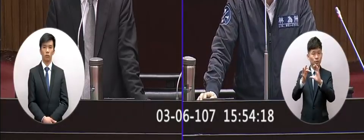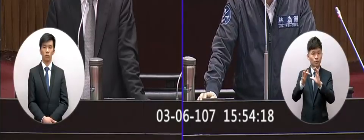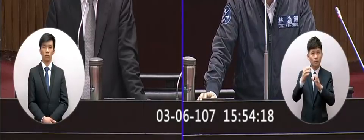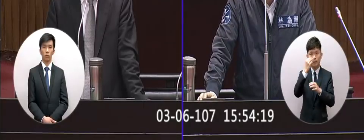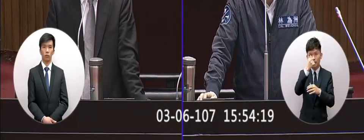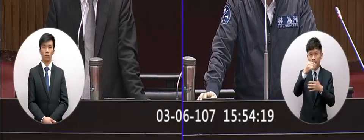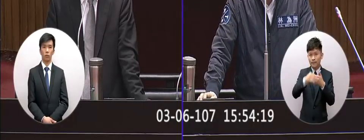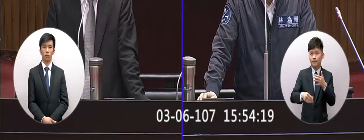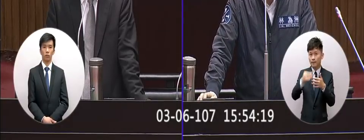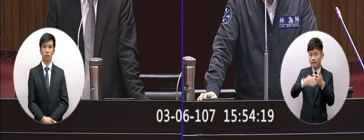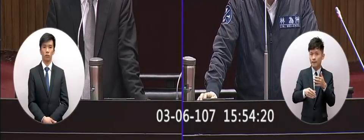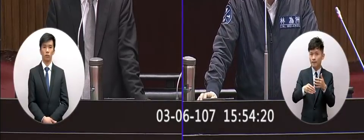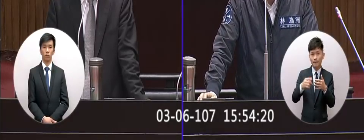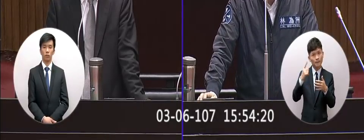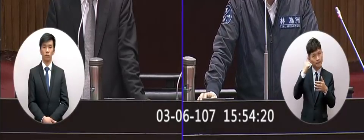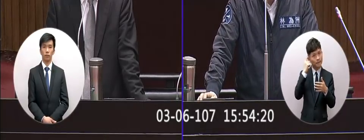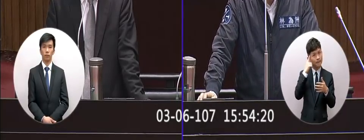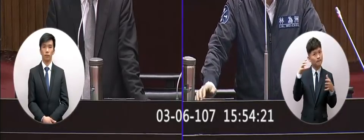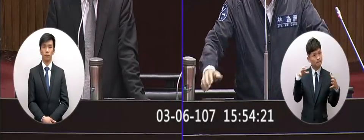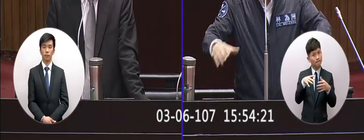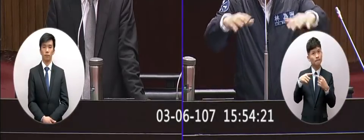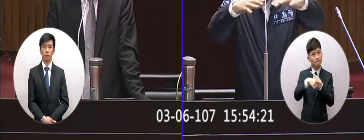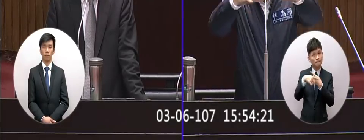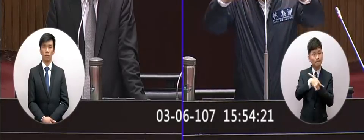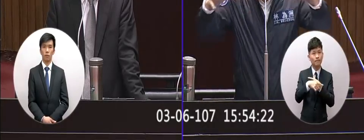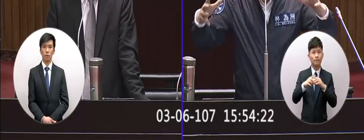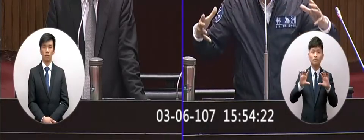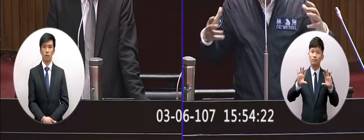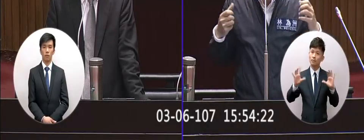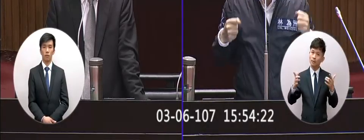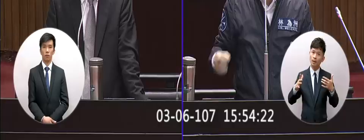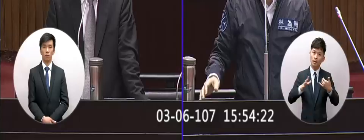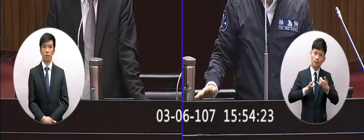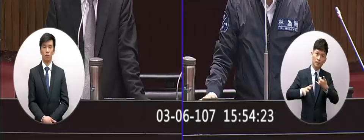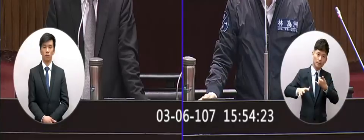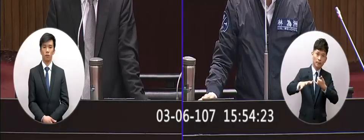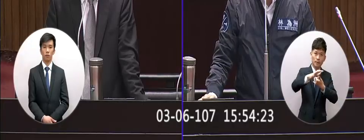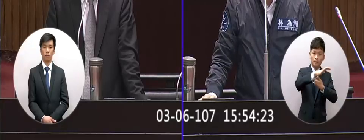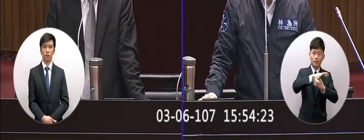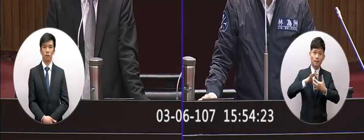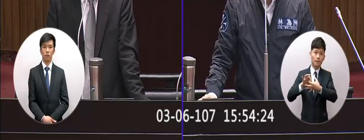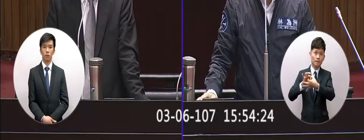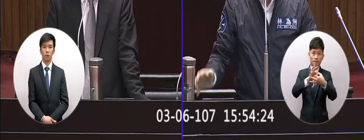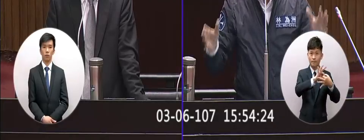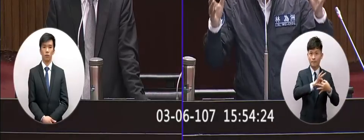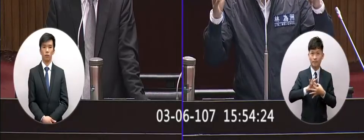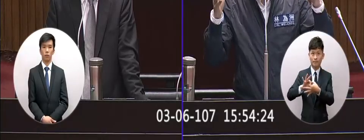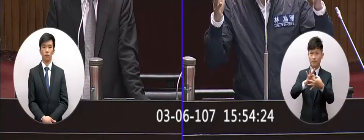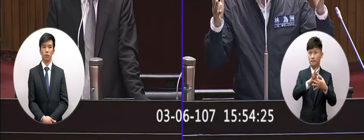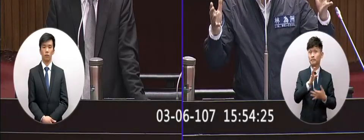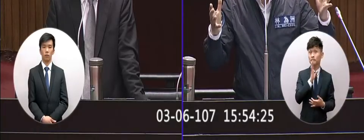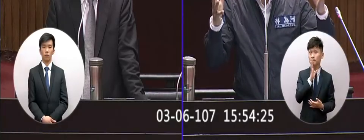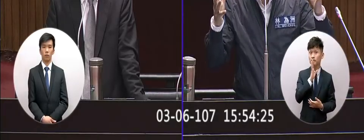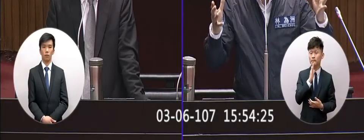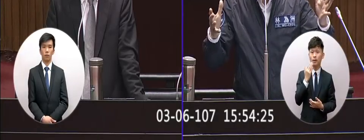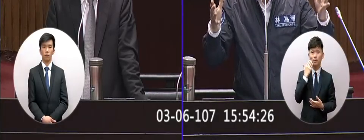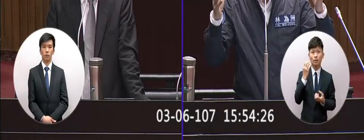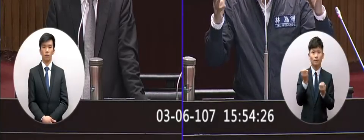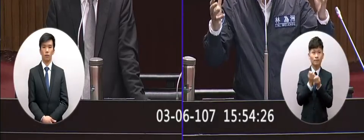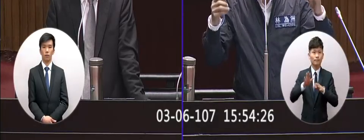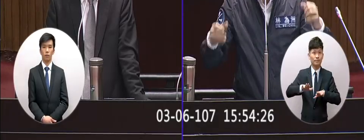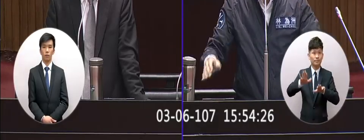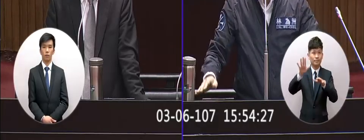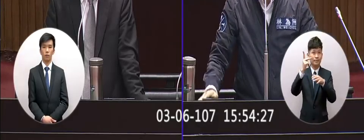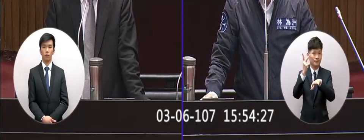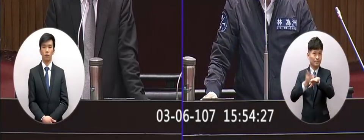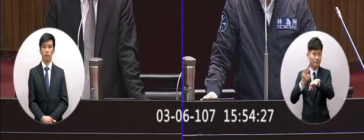样的一个方向。我觉得哦，当然全国哦是一体的啦。比如说你要发展产业，